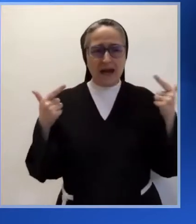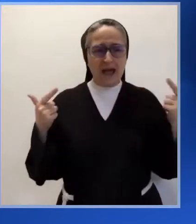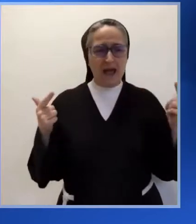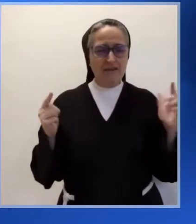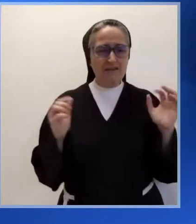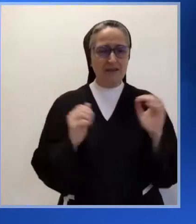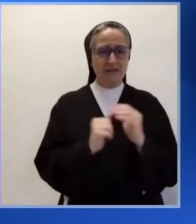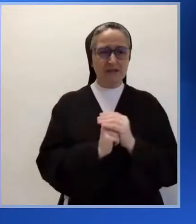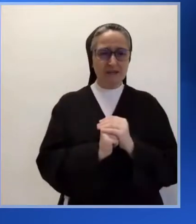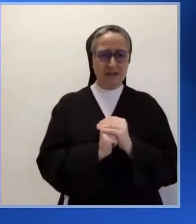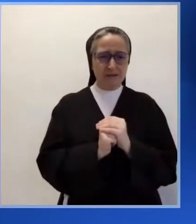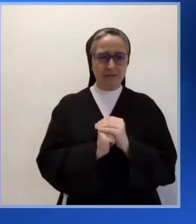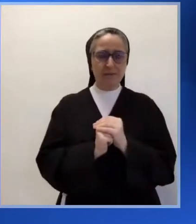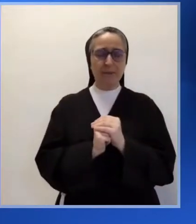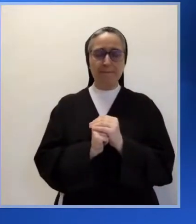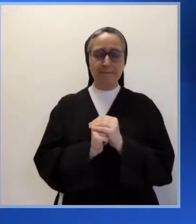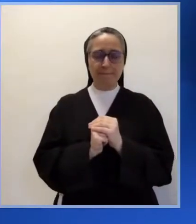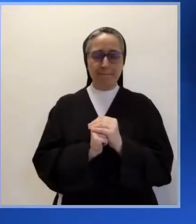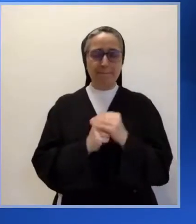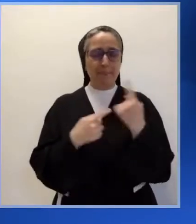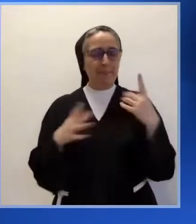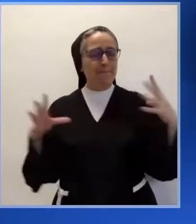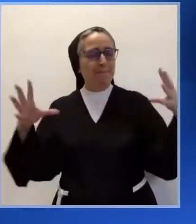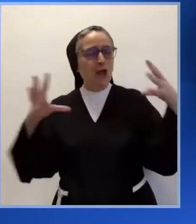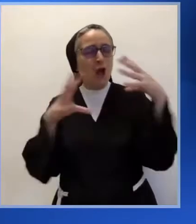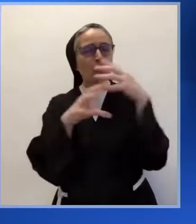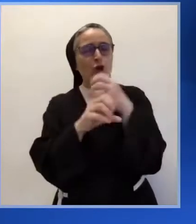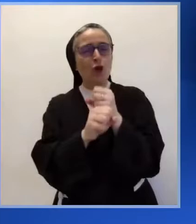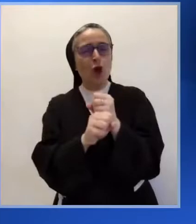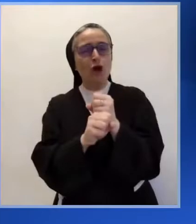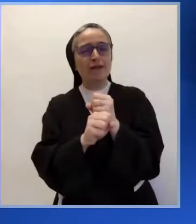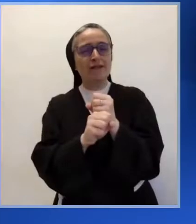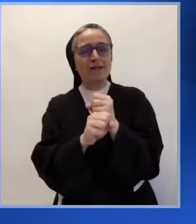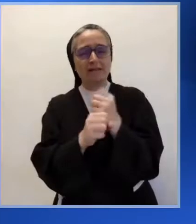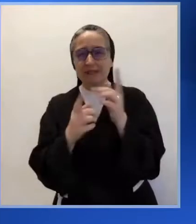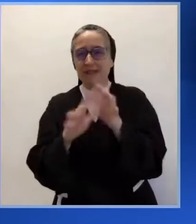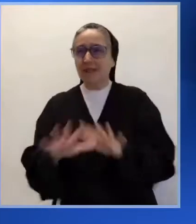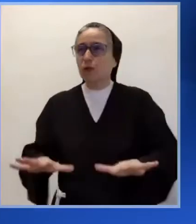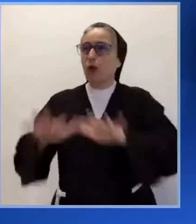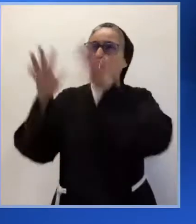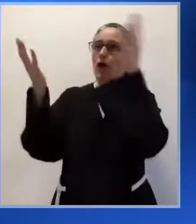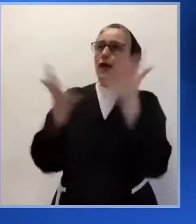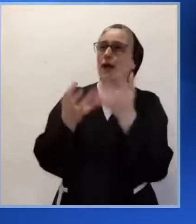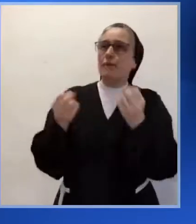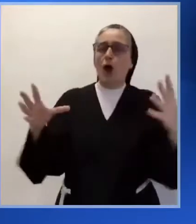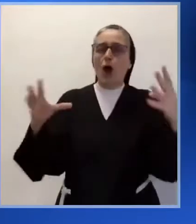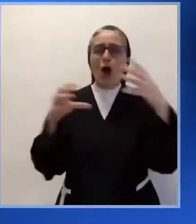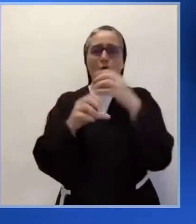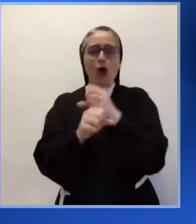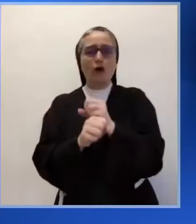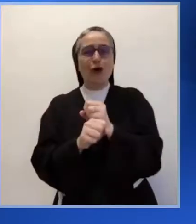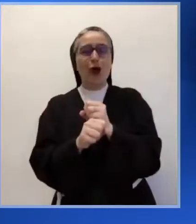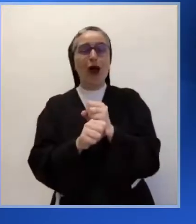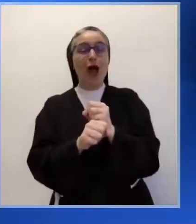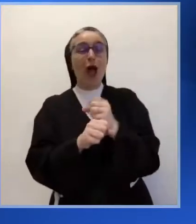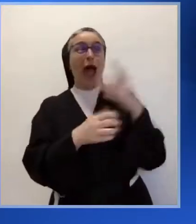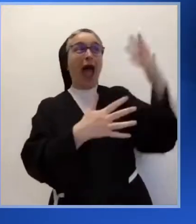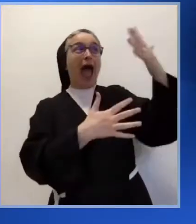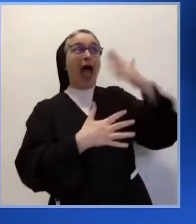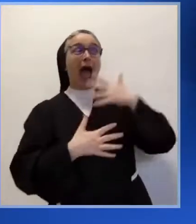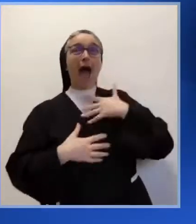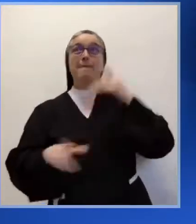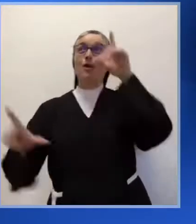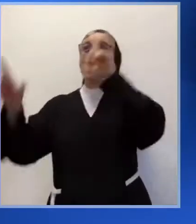Ma ecco, nel cuore della notte il segno di speranza. Oggi l'amor che muove il sole e le